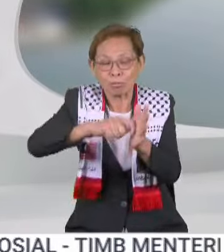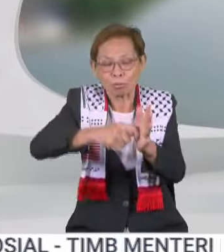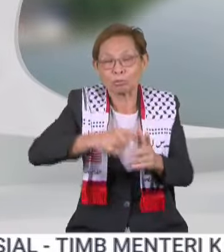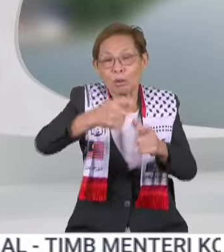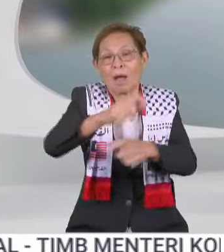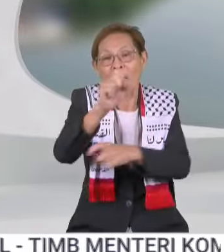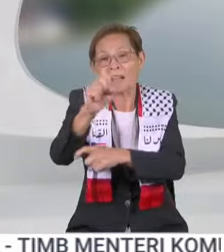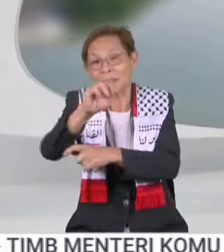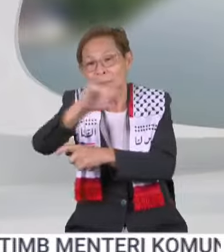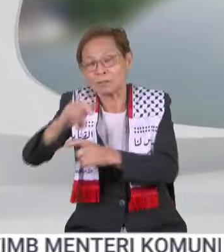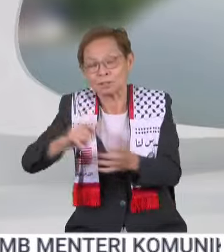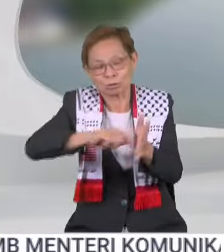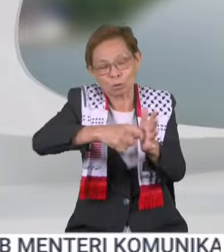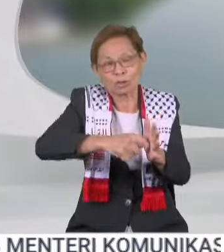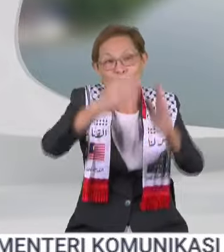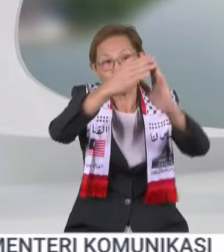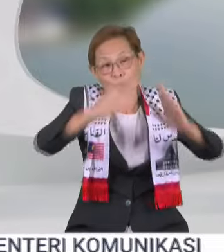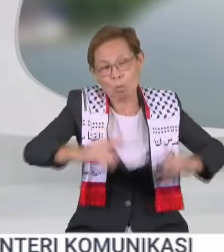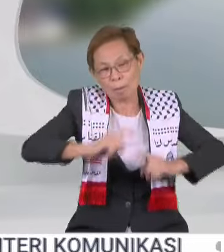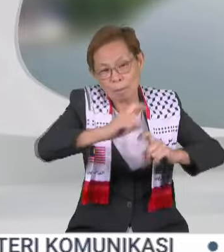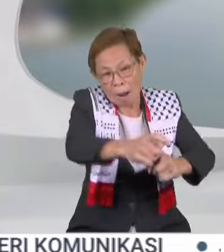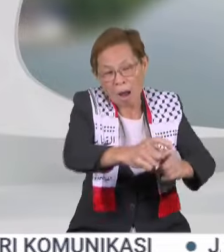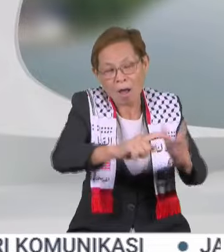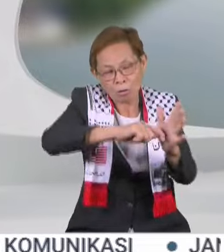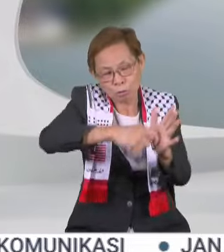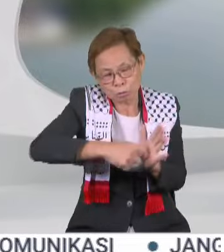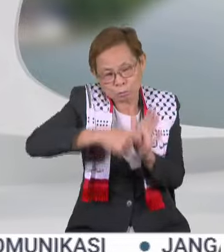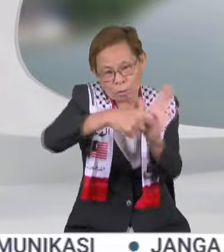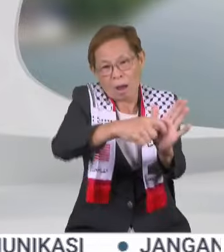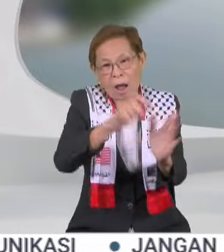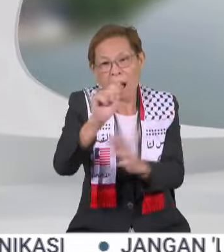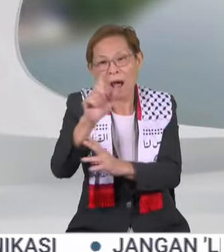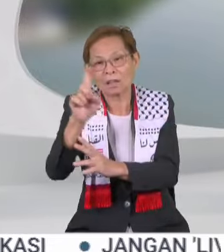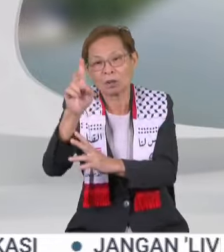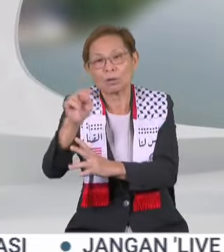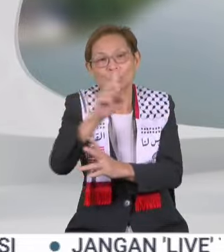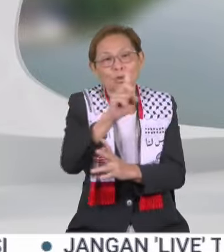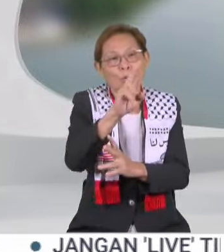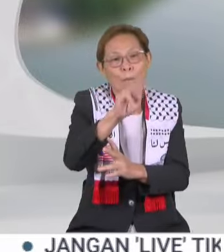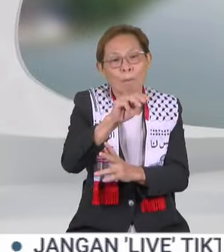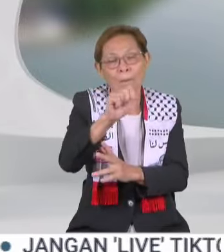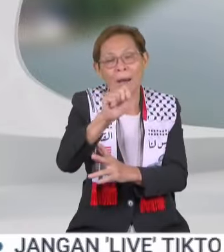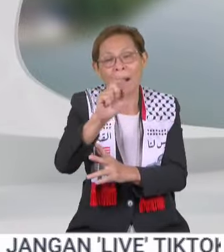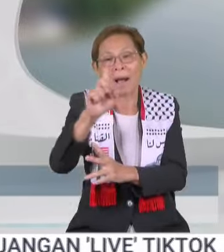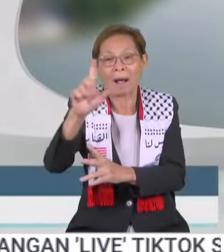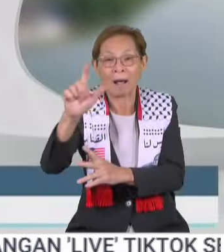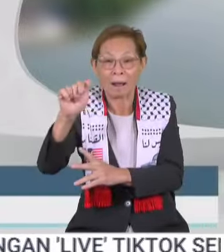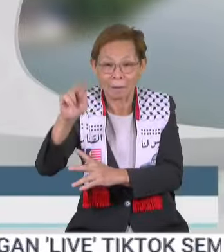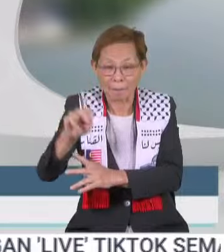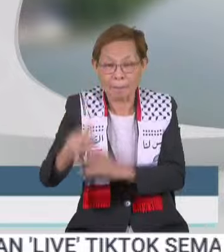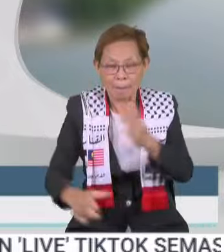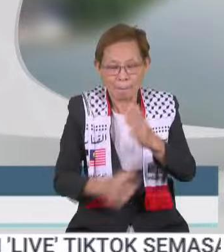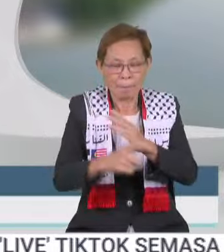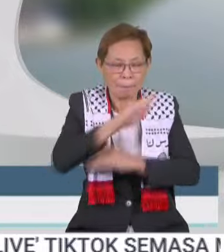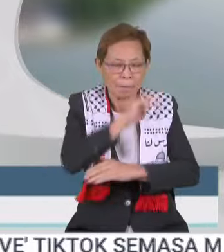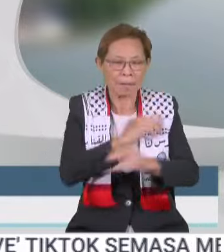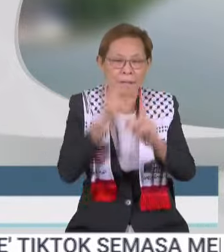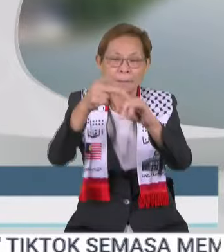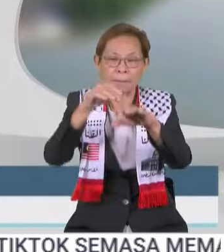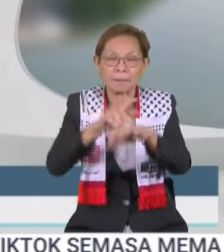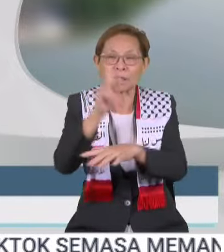Maju Jaya SMJ. Penyerahan kunci disempurnakan ADUN Lumadan Datuk Ruslan Muharram yang juga pembantu menteri kepada Ketua